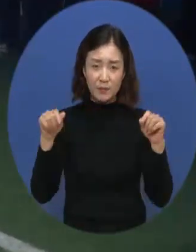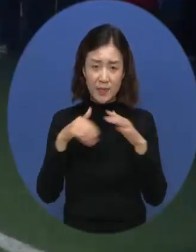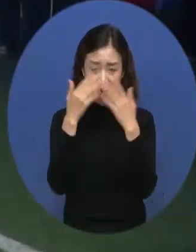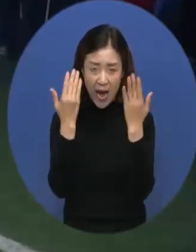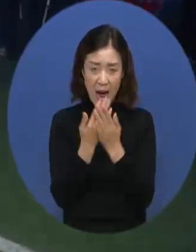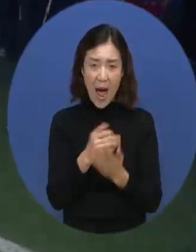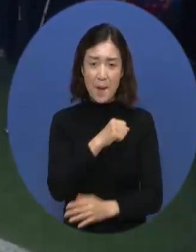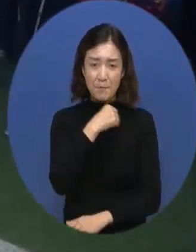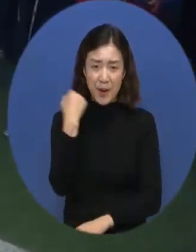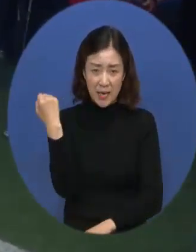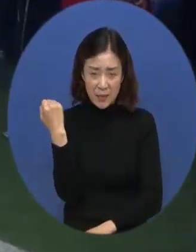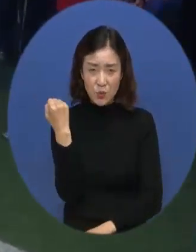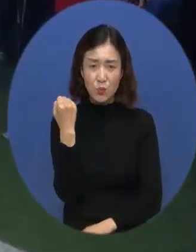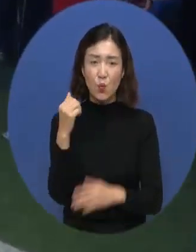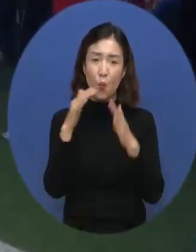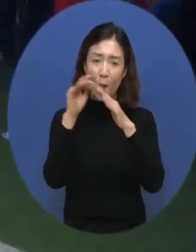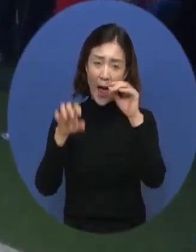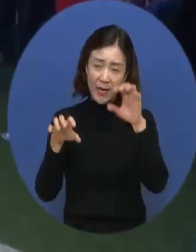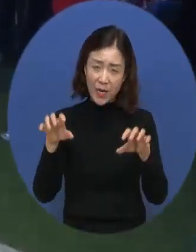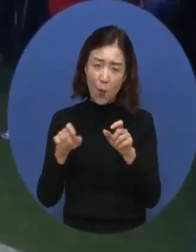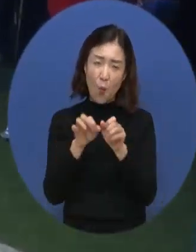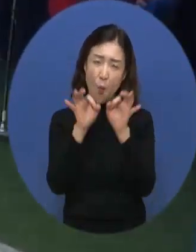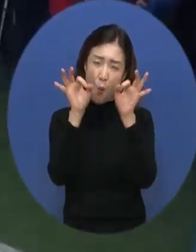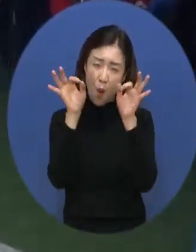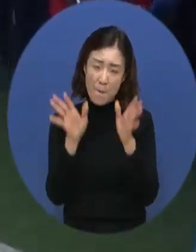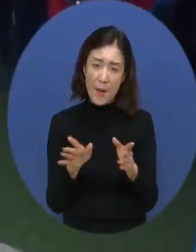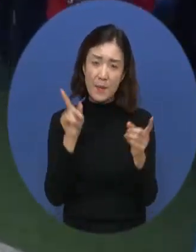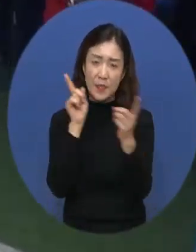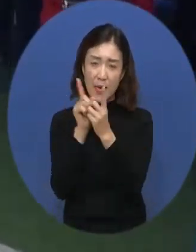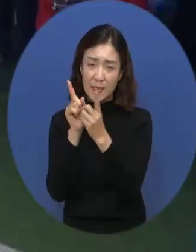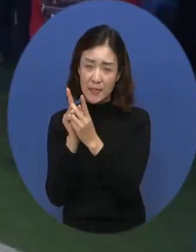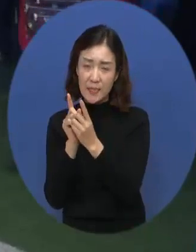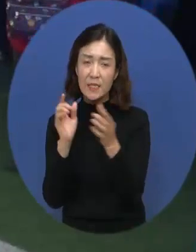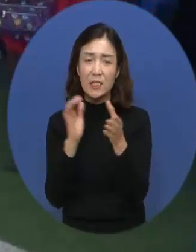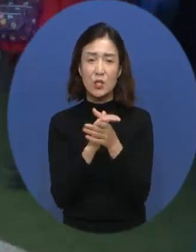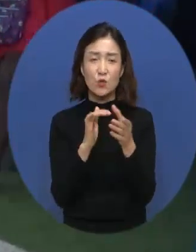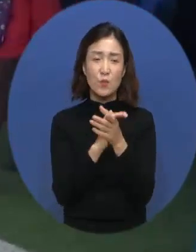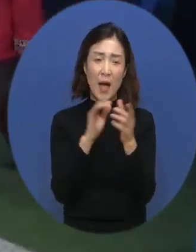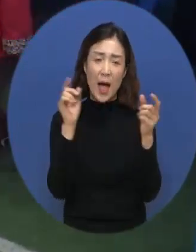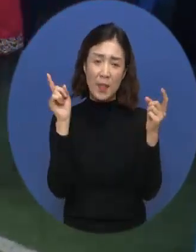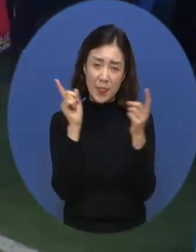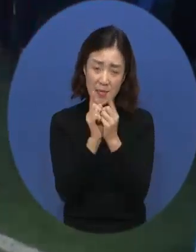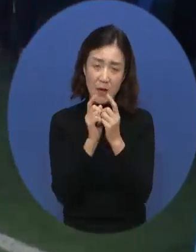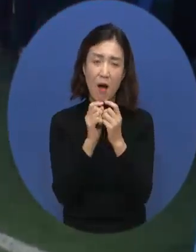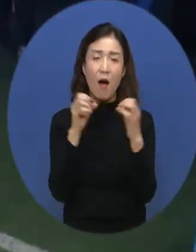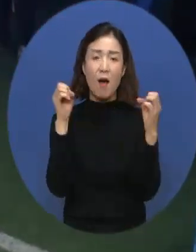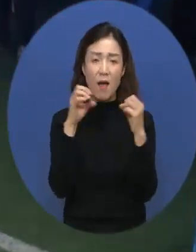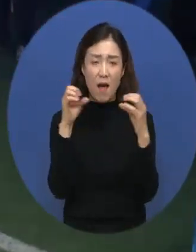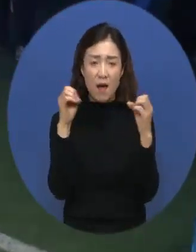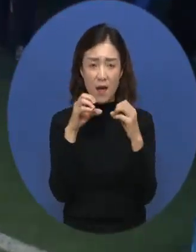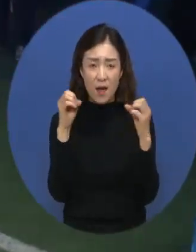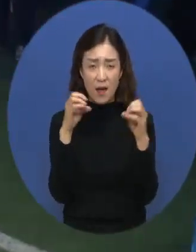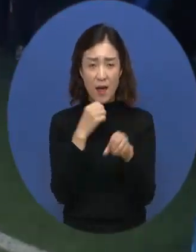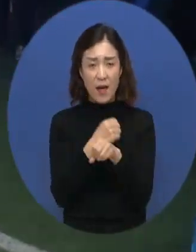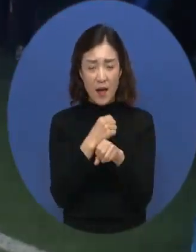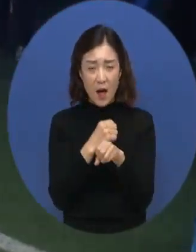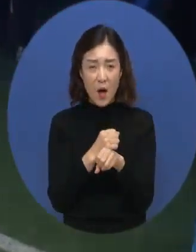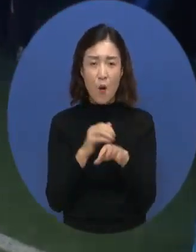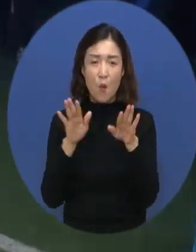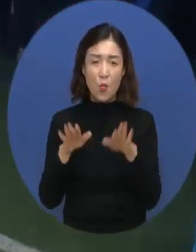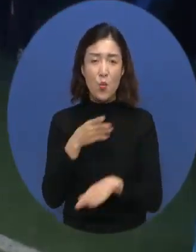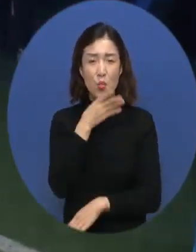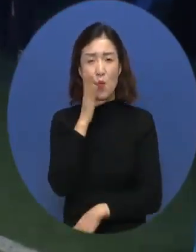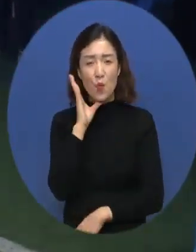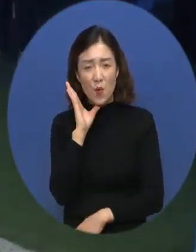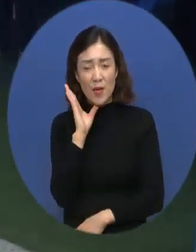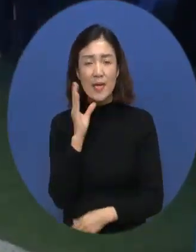또 마을에 오래간만에 만나신 친구분들도 만나서 이야기하고 하니까 오늘 노인의 잔치